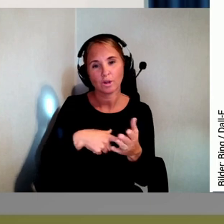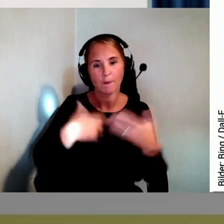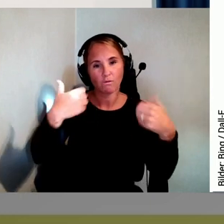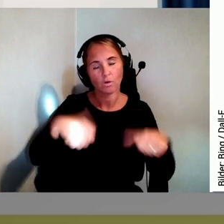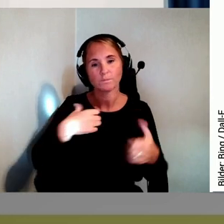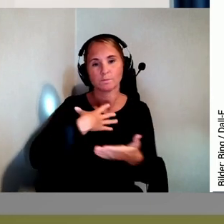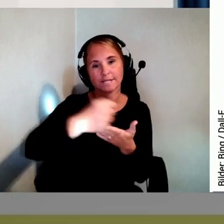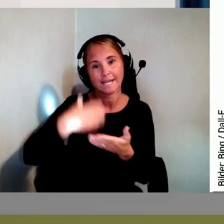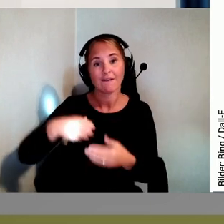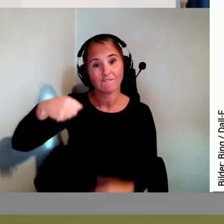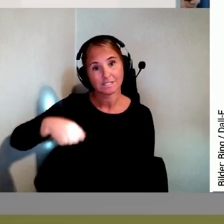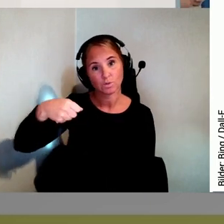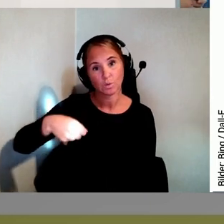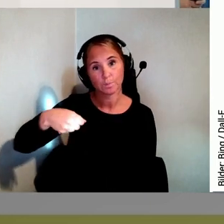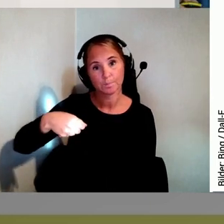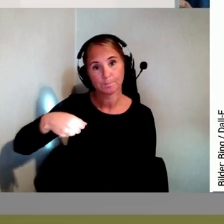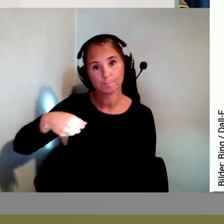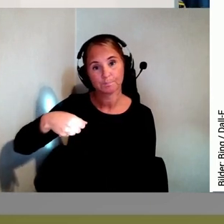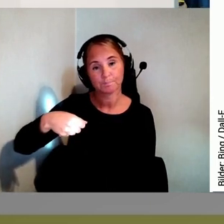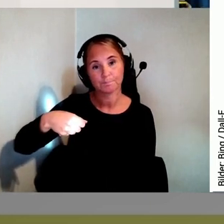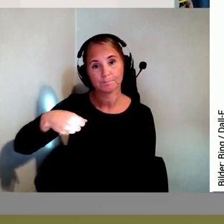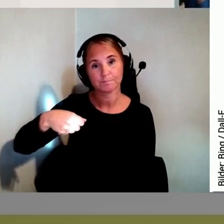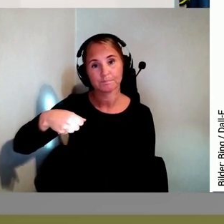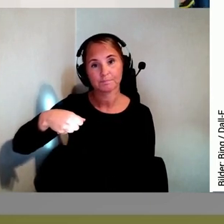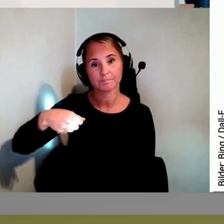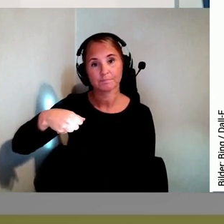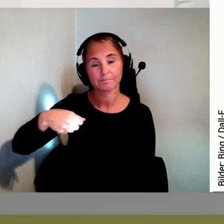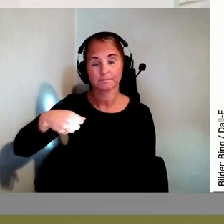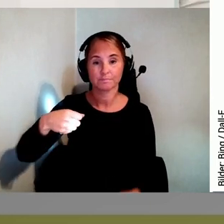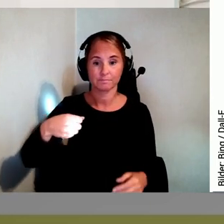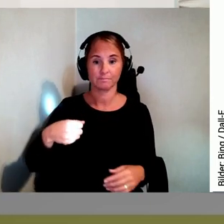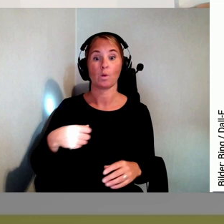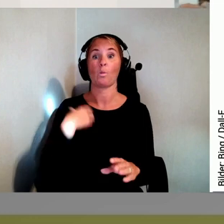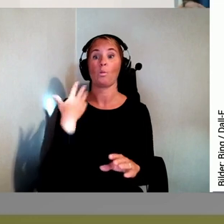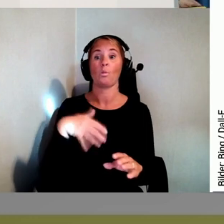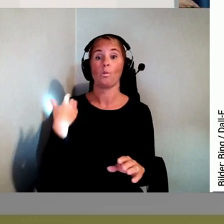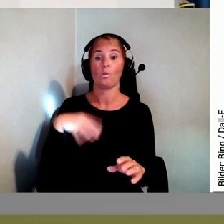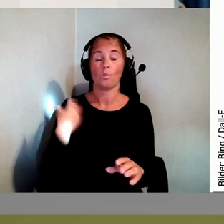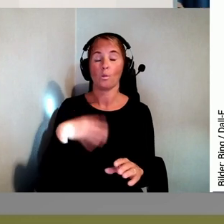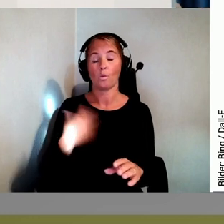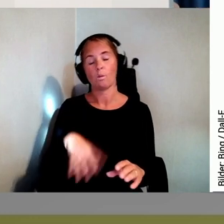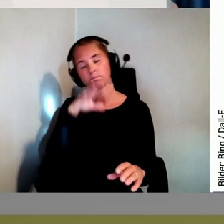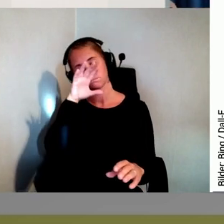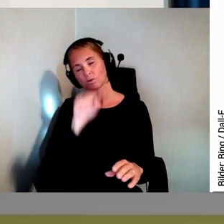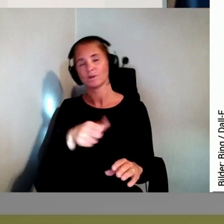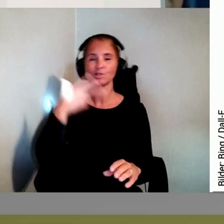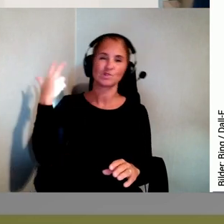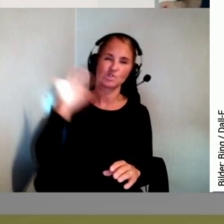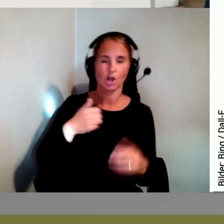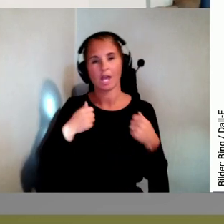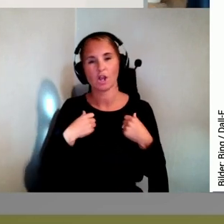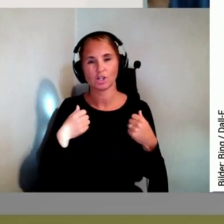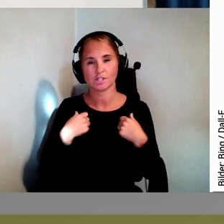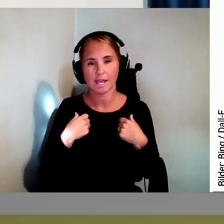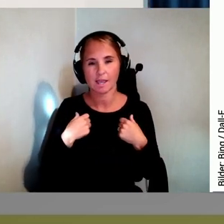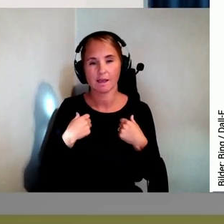väskor eh och då ser man Oh Det var Det var en snygg ryggsäck den måste jag